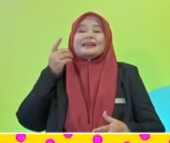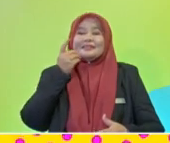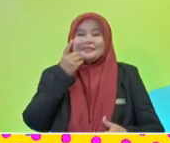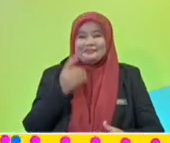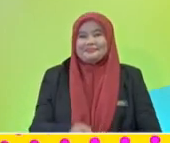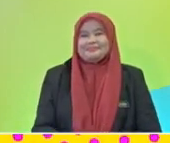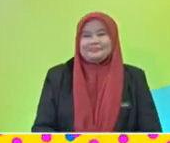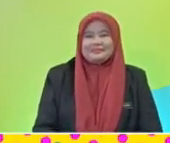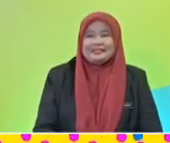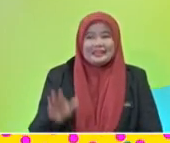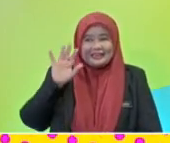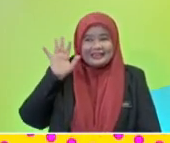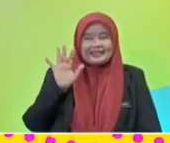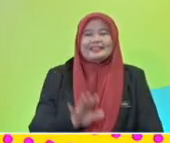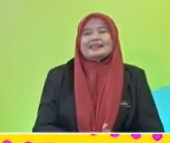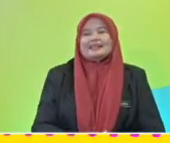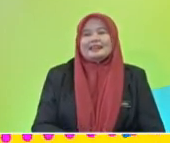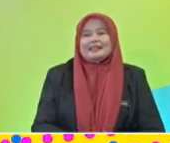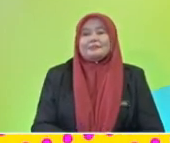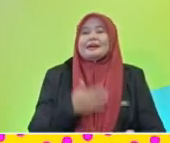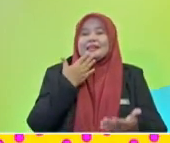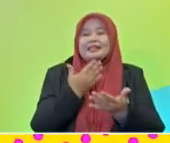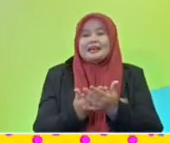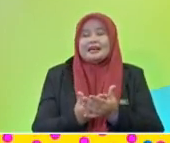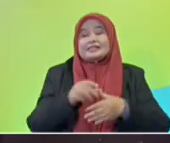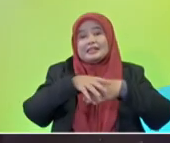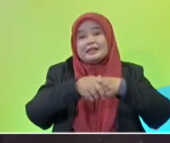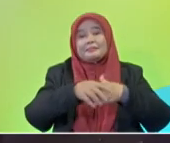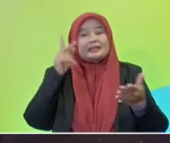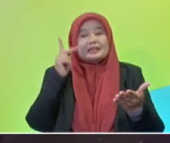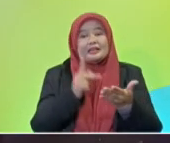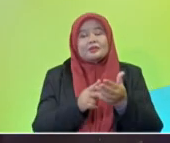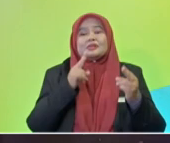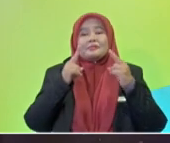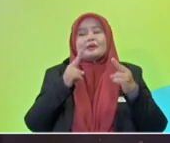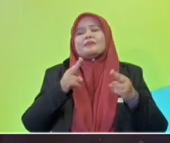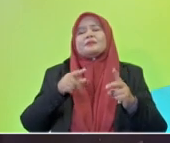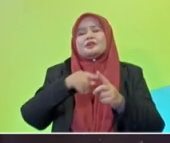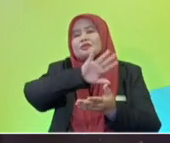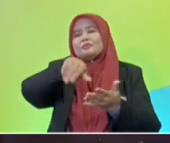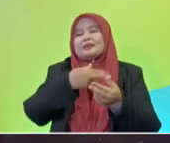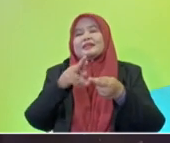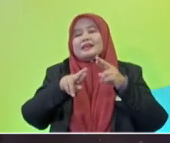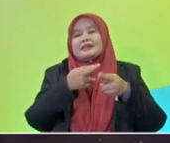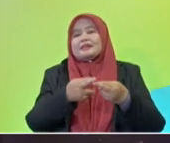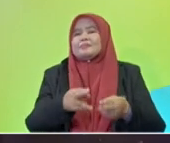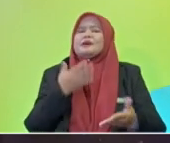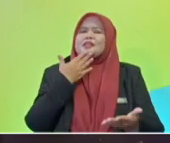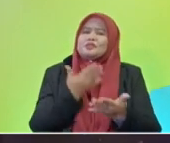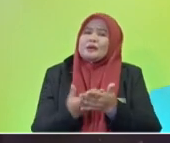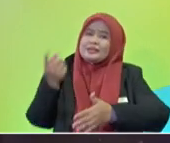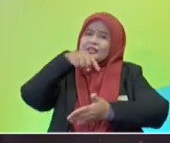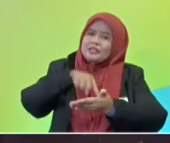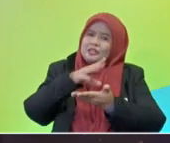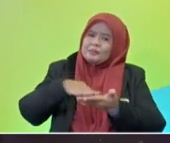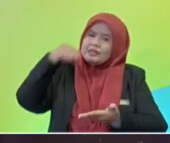Hai danui Baiklah Salam perkenalan Mira ucapkan kepada semua rakan-rakan saya baik Cikgu hari ini